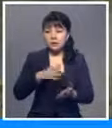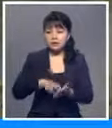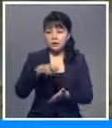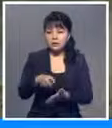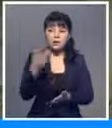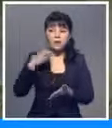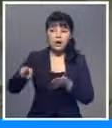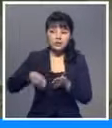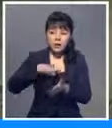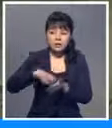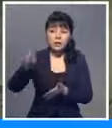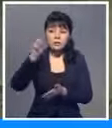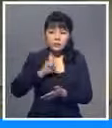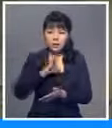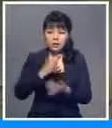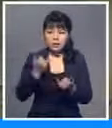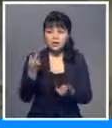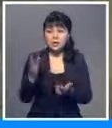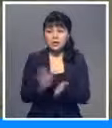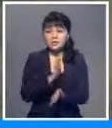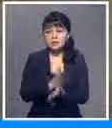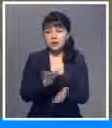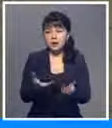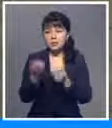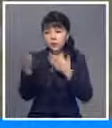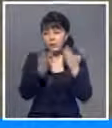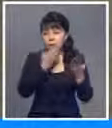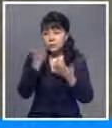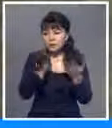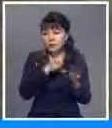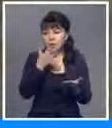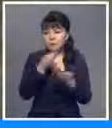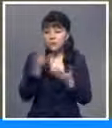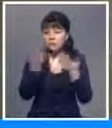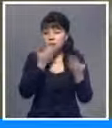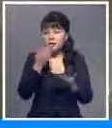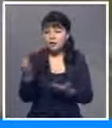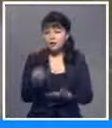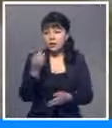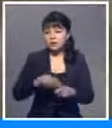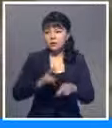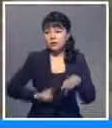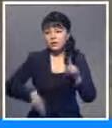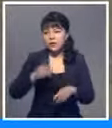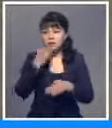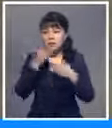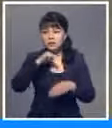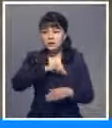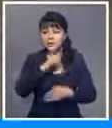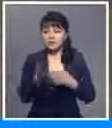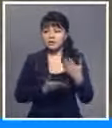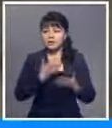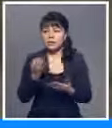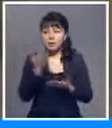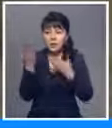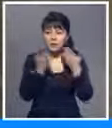алып тұрып едім. Жақында екі газет алып оқып шықтым. Өз тіліңде сирек оқығасың ба? Өте қонығып оқисың.